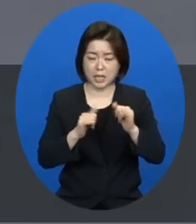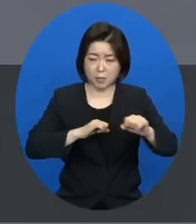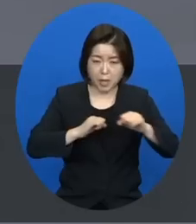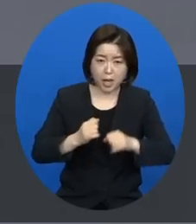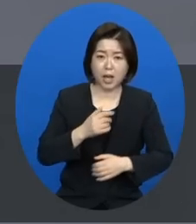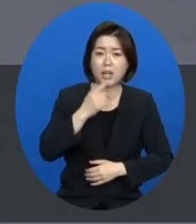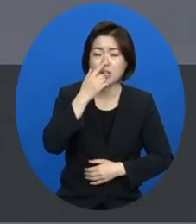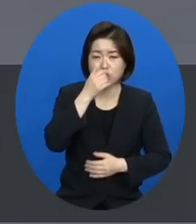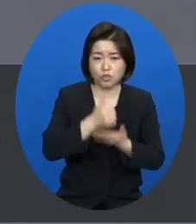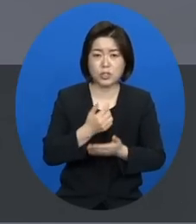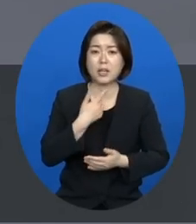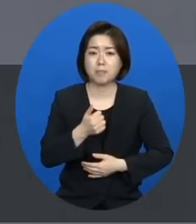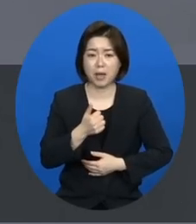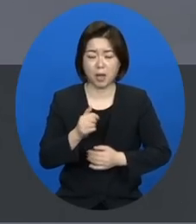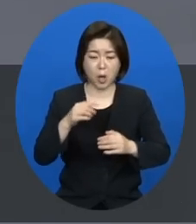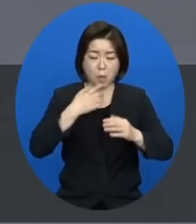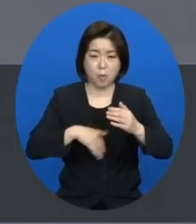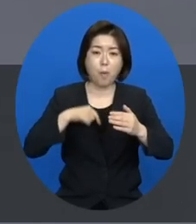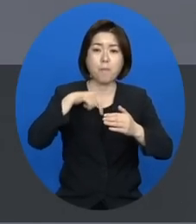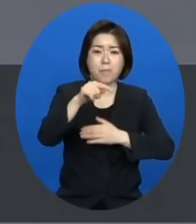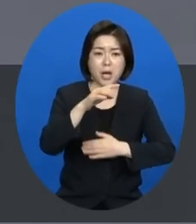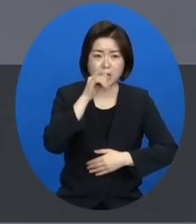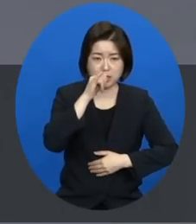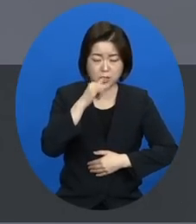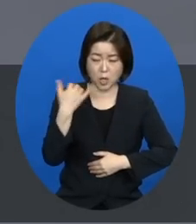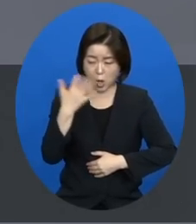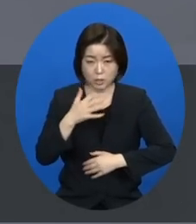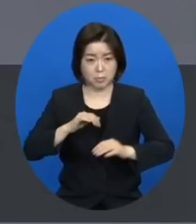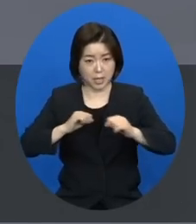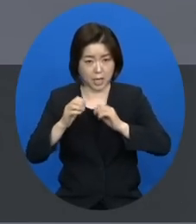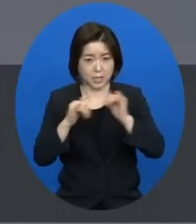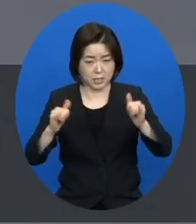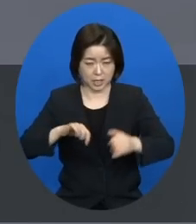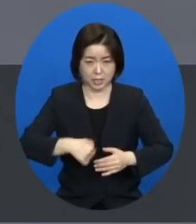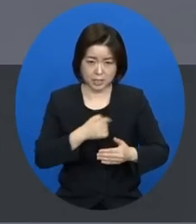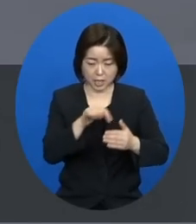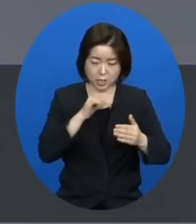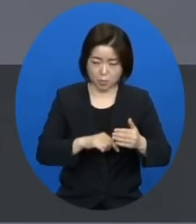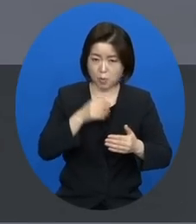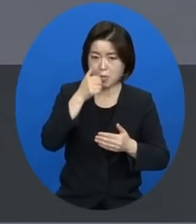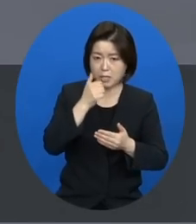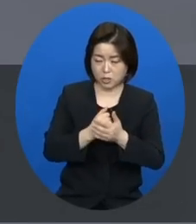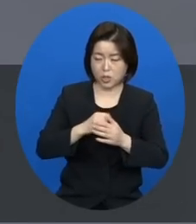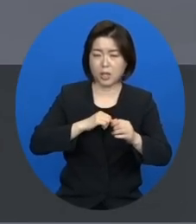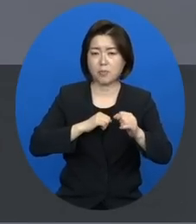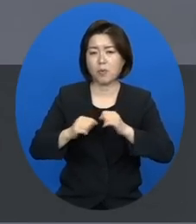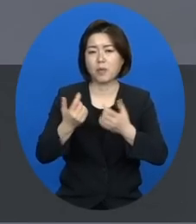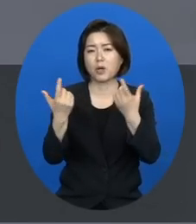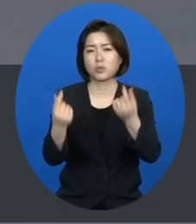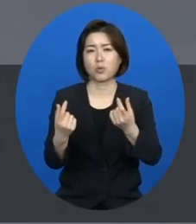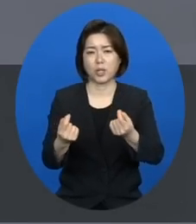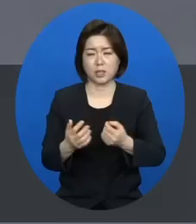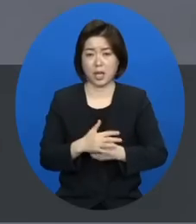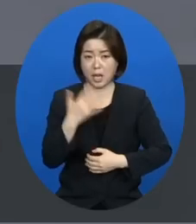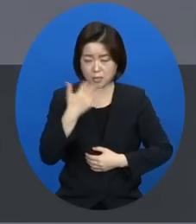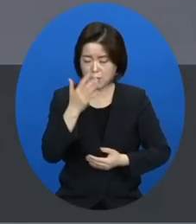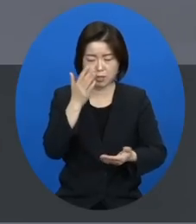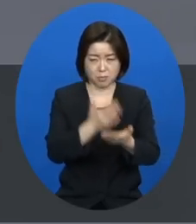범하는 죄마다 몸 밖에 있거니와 음행하는 자는 자기 몸의 죄를 범하느니라. 음행을